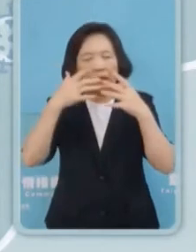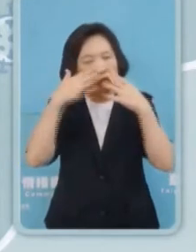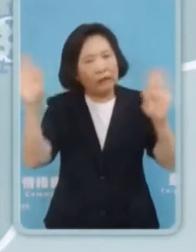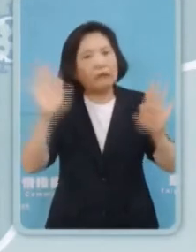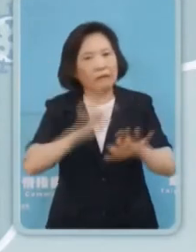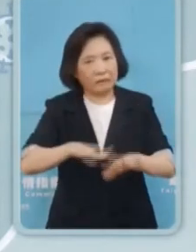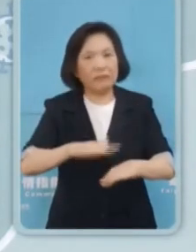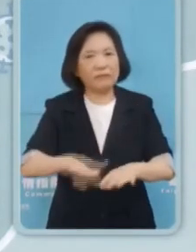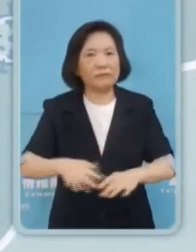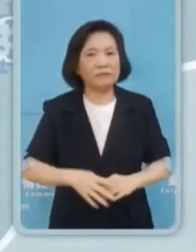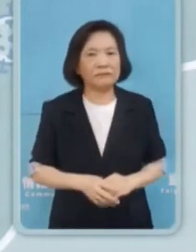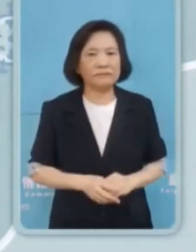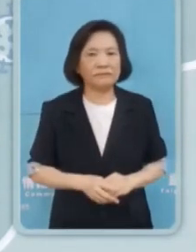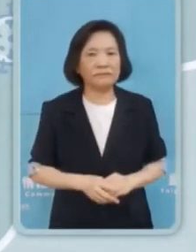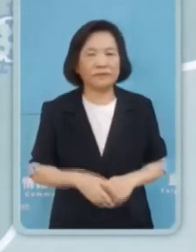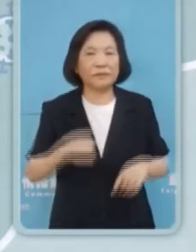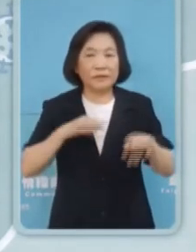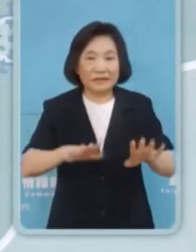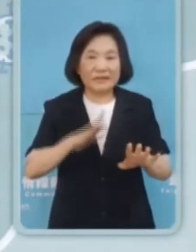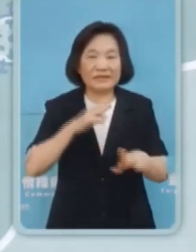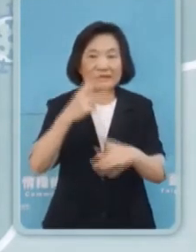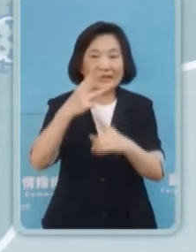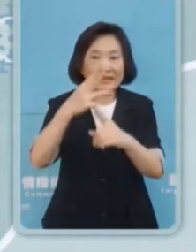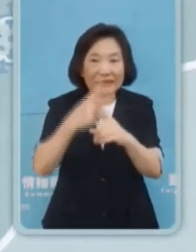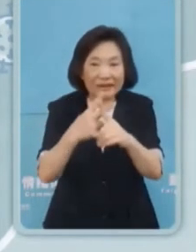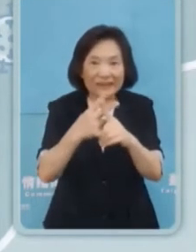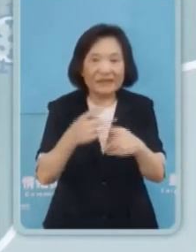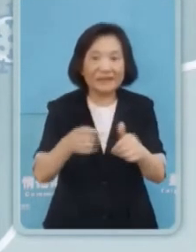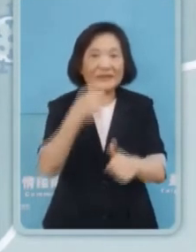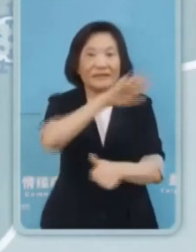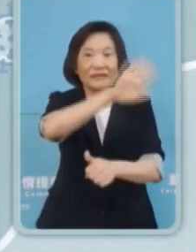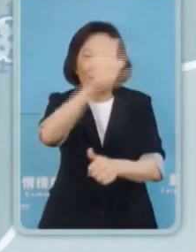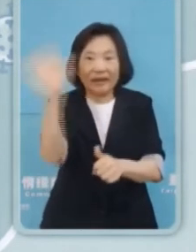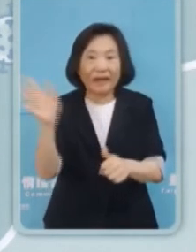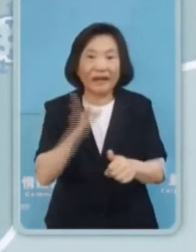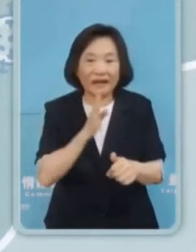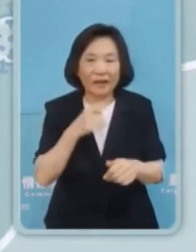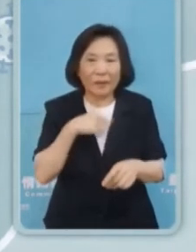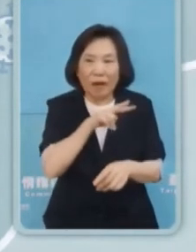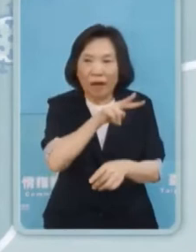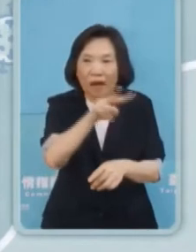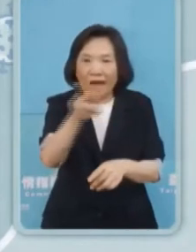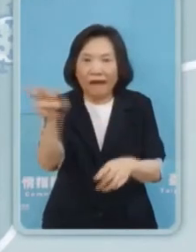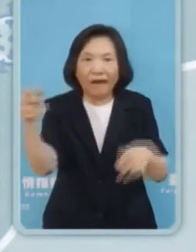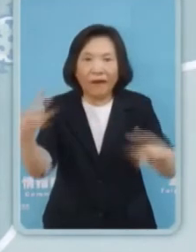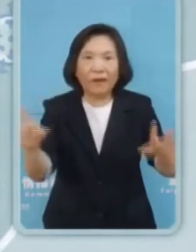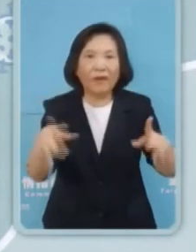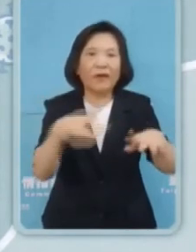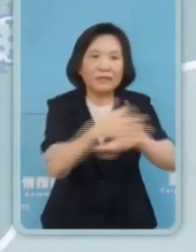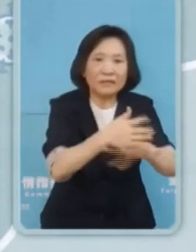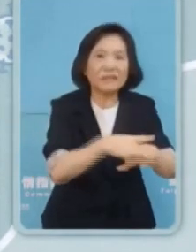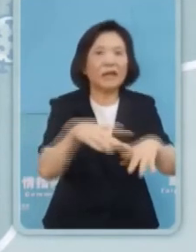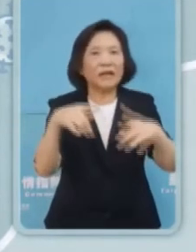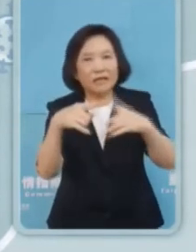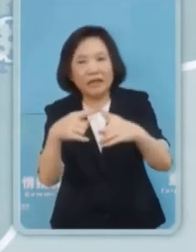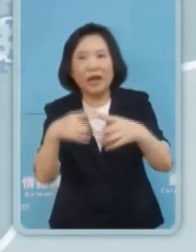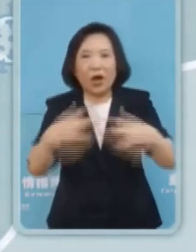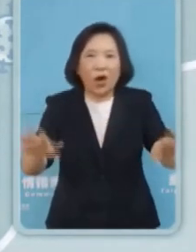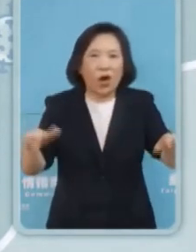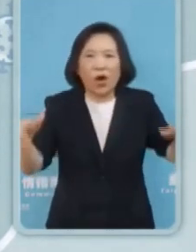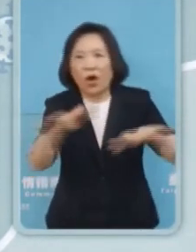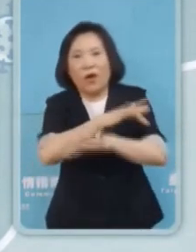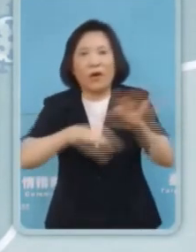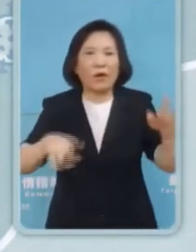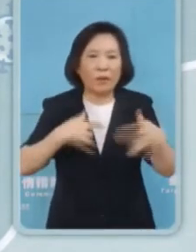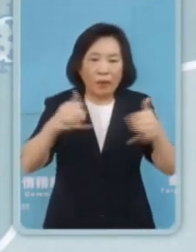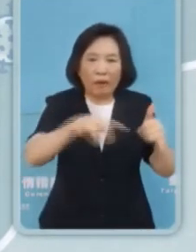天是所谓降级的第一天，你知道，很明显，你知道，人流、物流、车流，我看那个